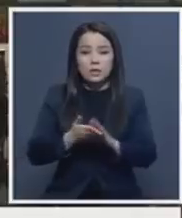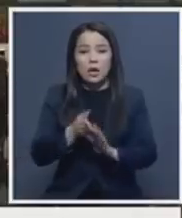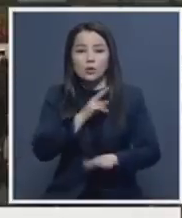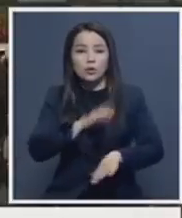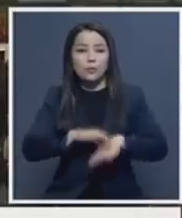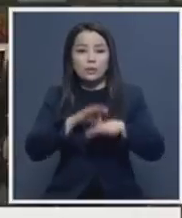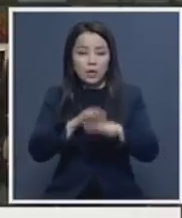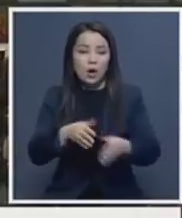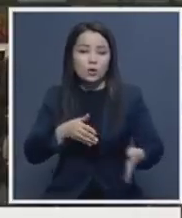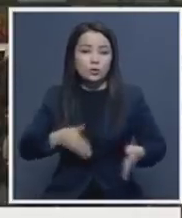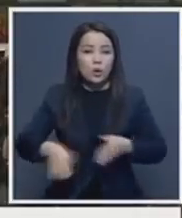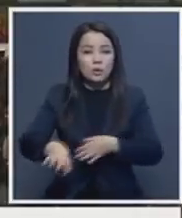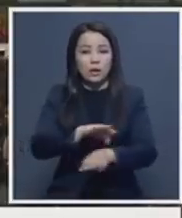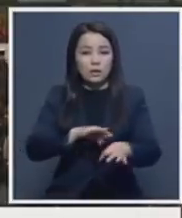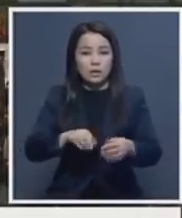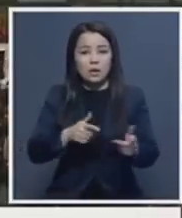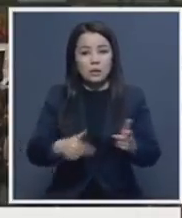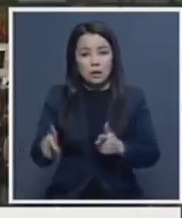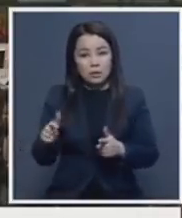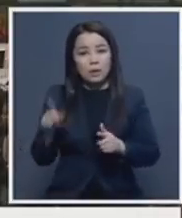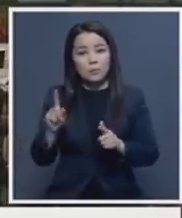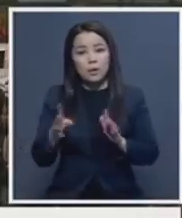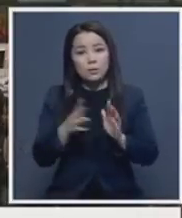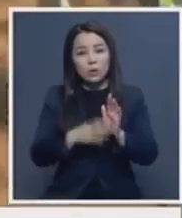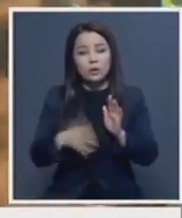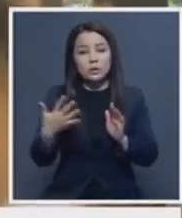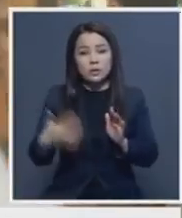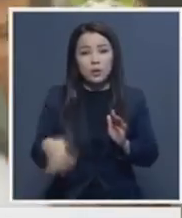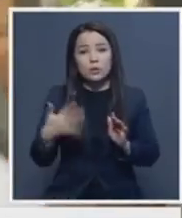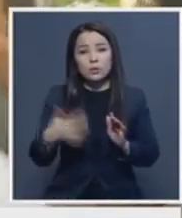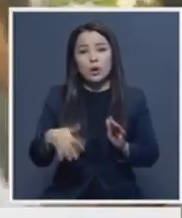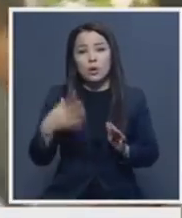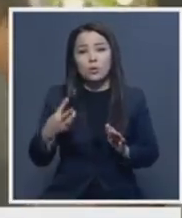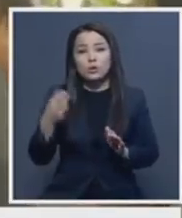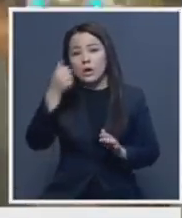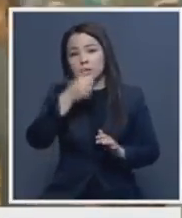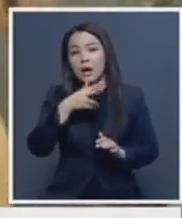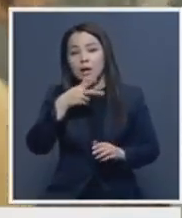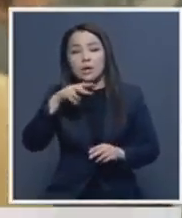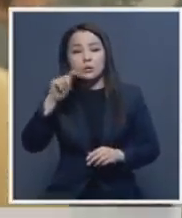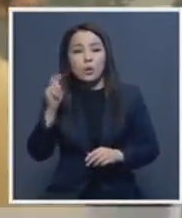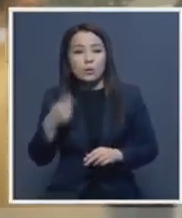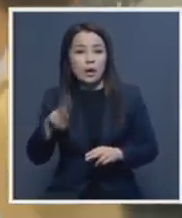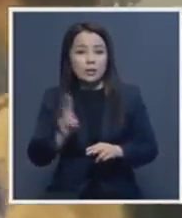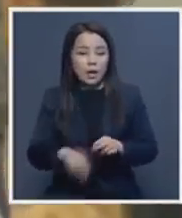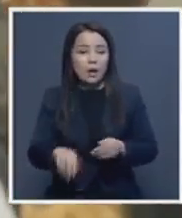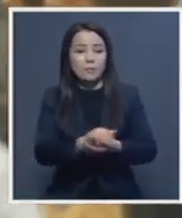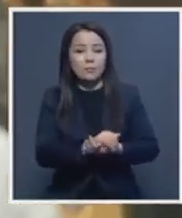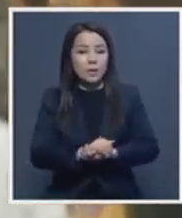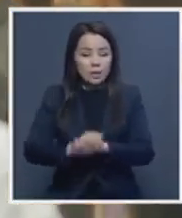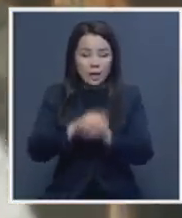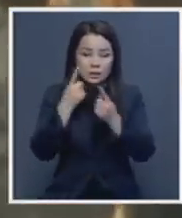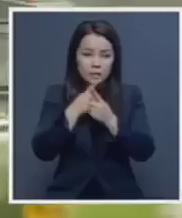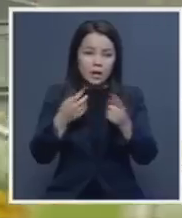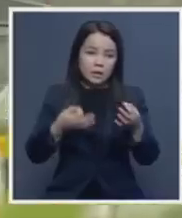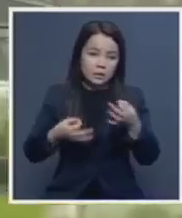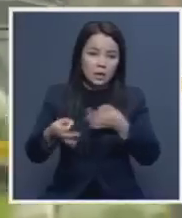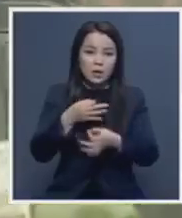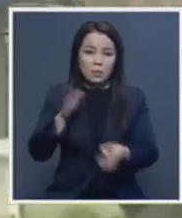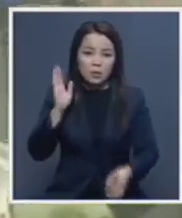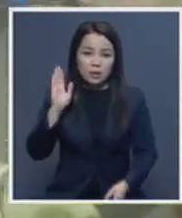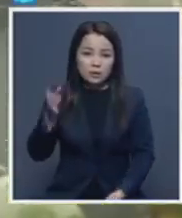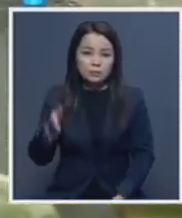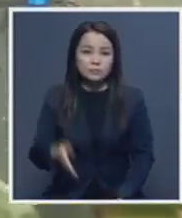бойынша жол картасын жасау және 50-53 жылдардағы Корея соғысын аяқтау туралы бейбіт мәміле жайында талқылайды.